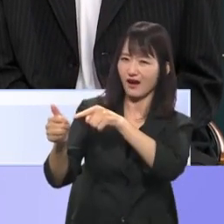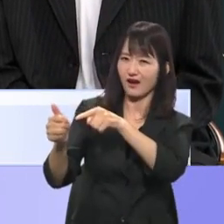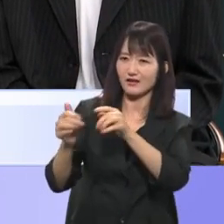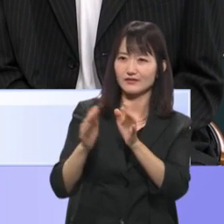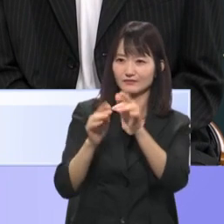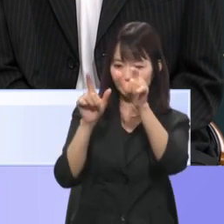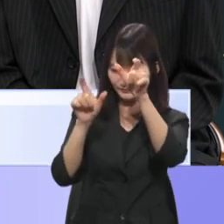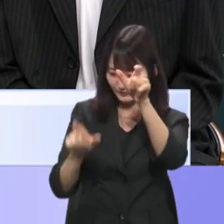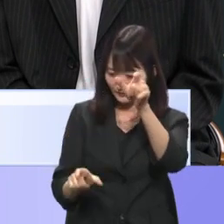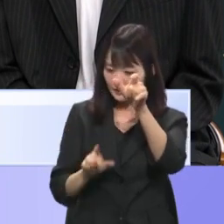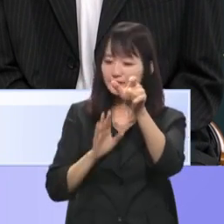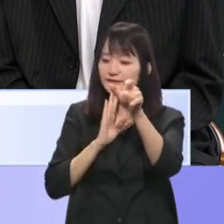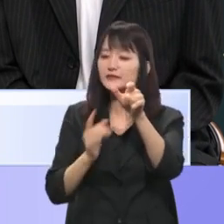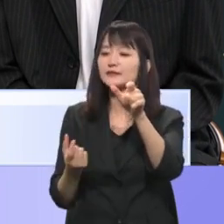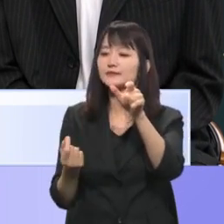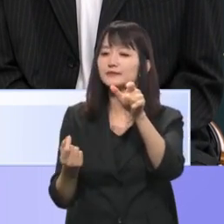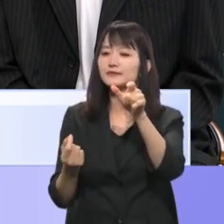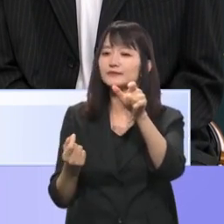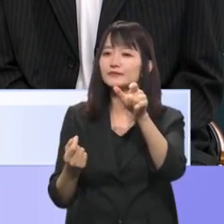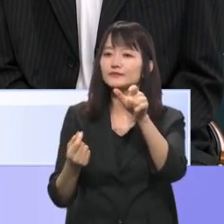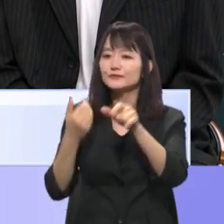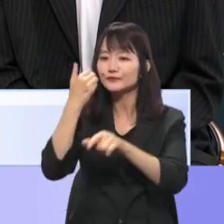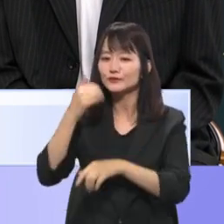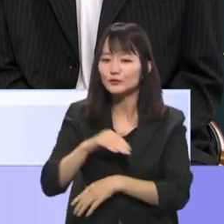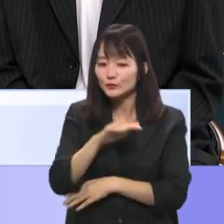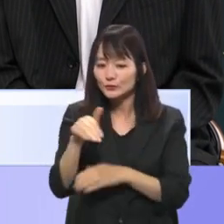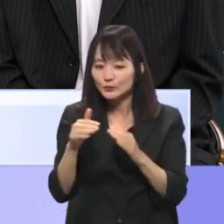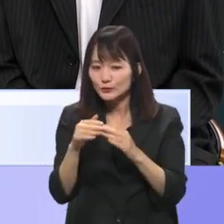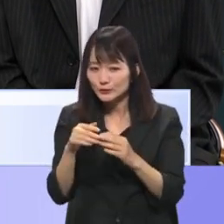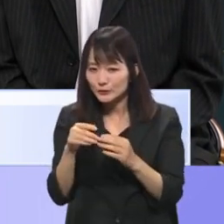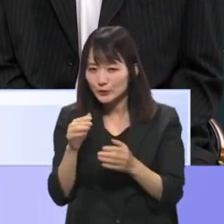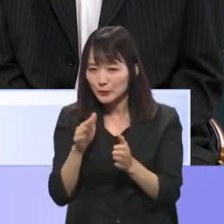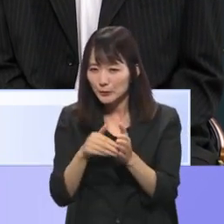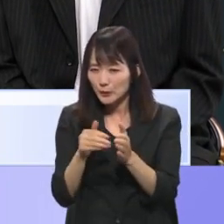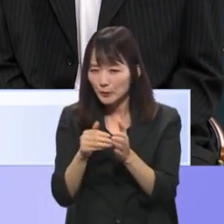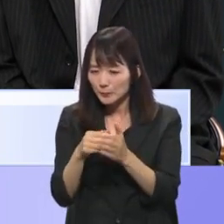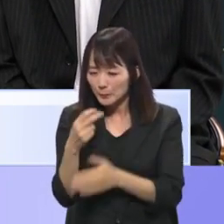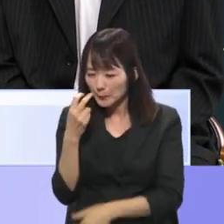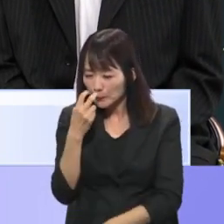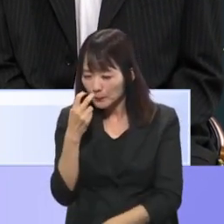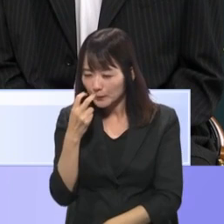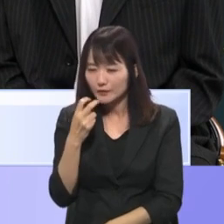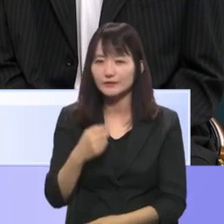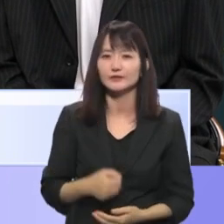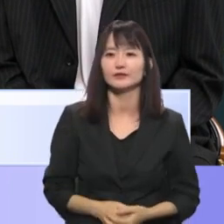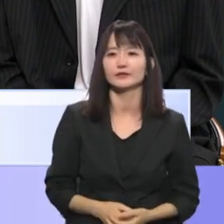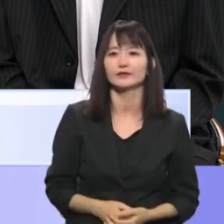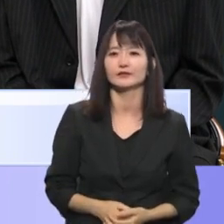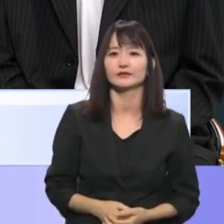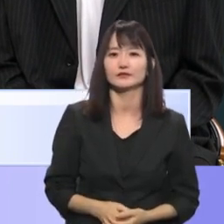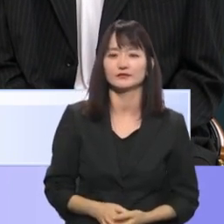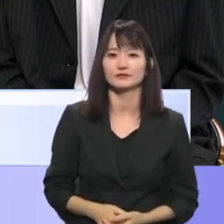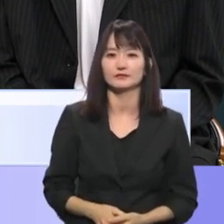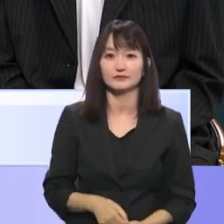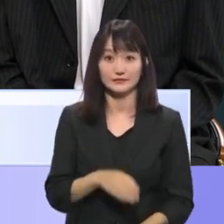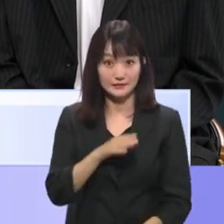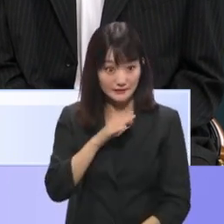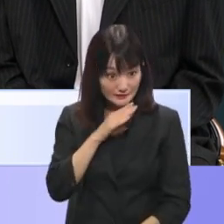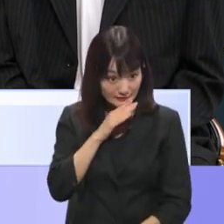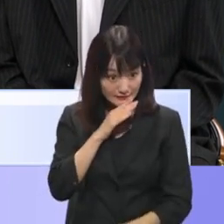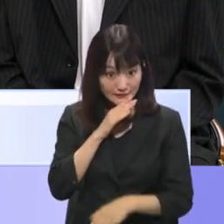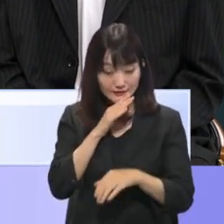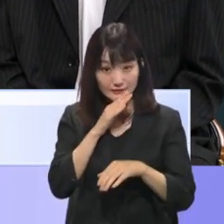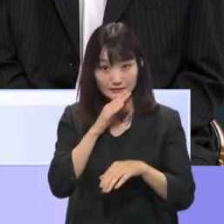댓글에 보면 실화다 이거 누가 우리 집 염탐했나 뭐 이런 것들 달려 있잖아요 그래서 하이퍼 리얼리즘이라는